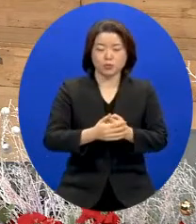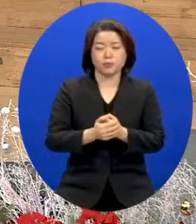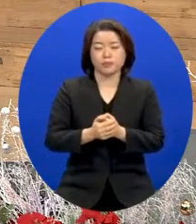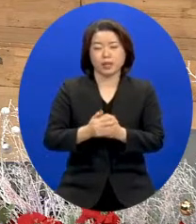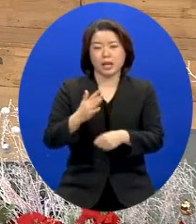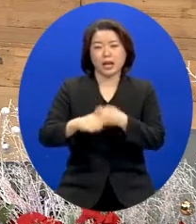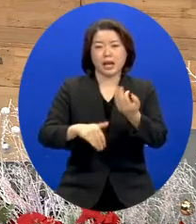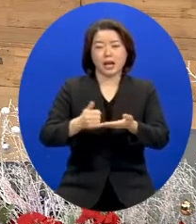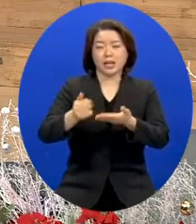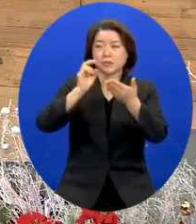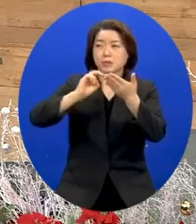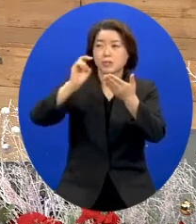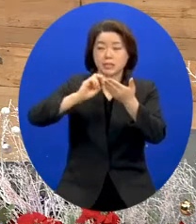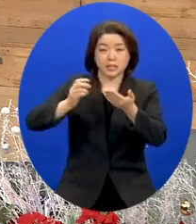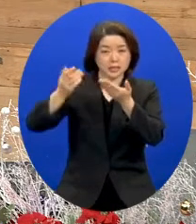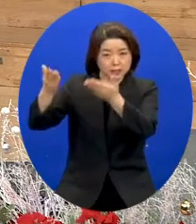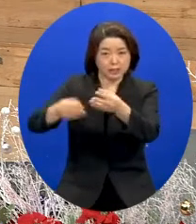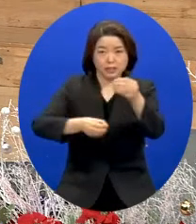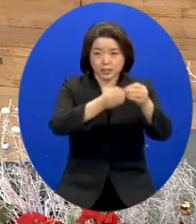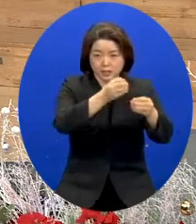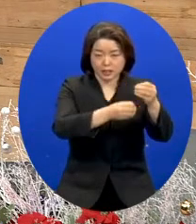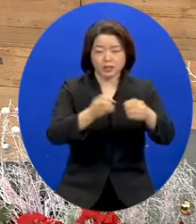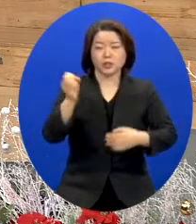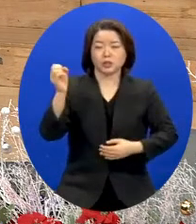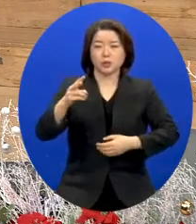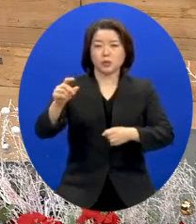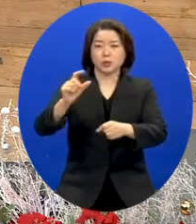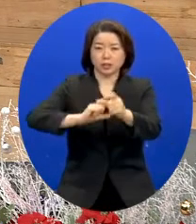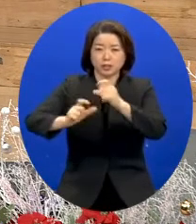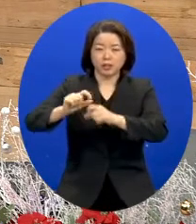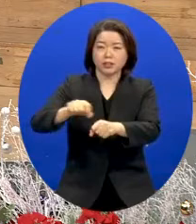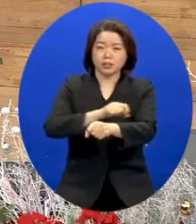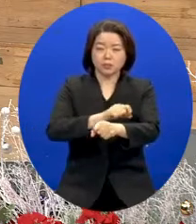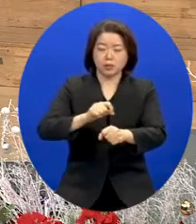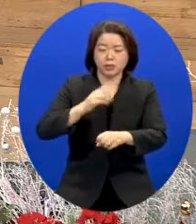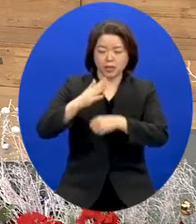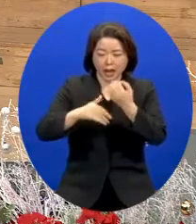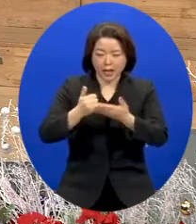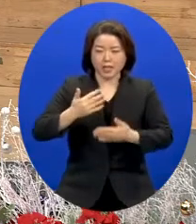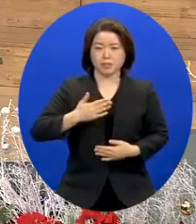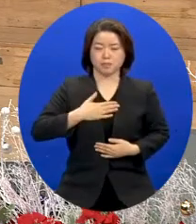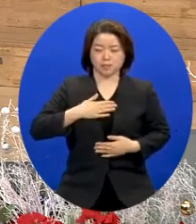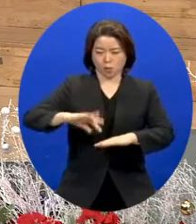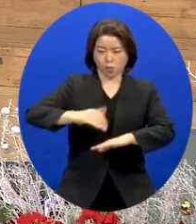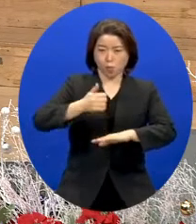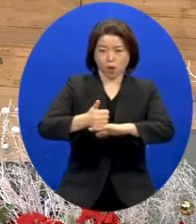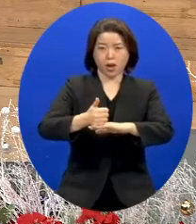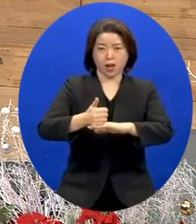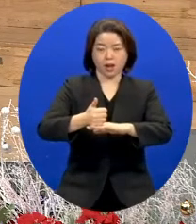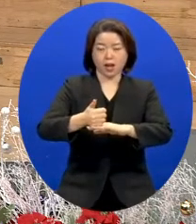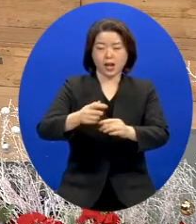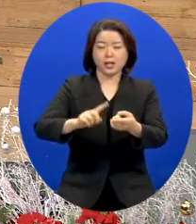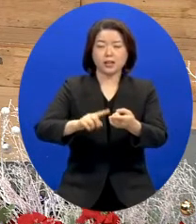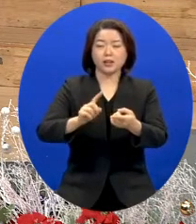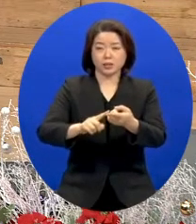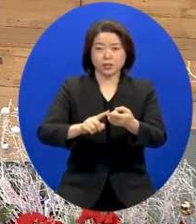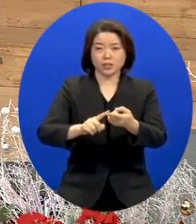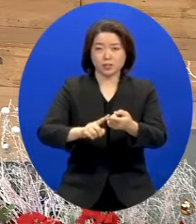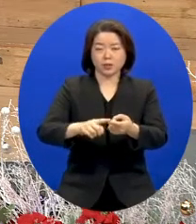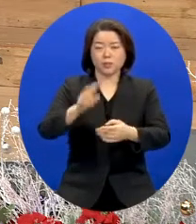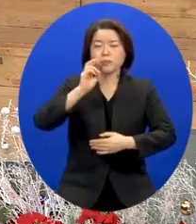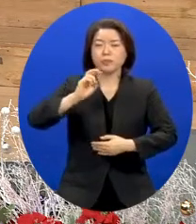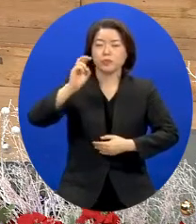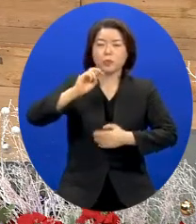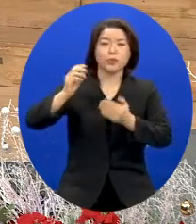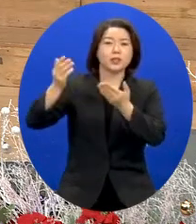찬양하는 찬양시이면서 특별히 하나님이 우리의 임금님이시다, 우리의 왕이시다고 하는 사실을